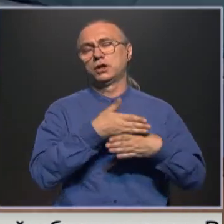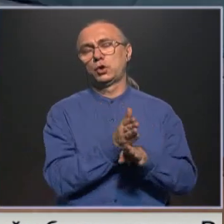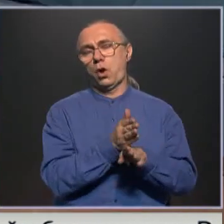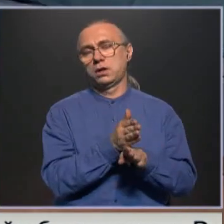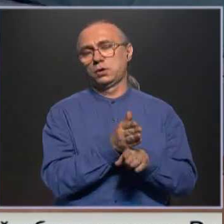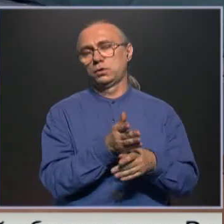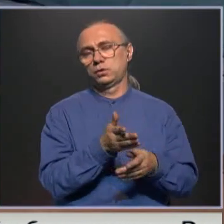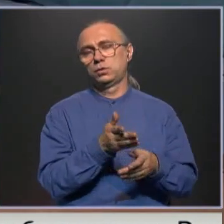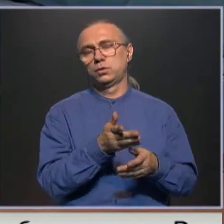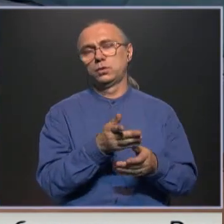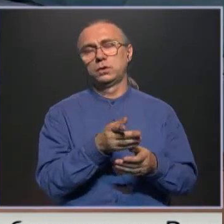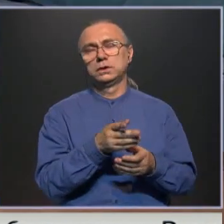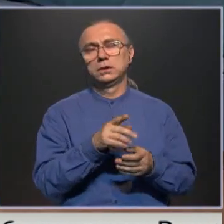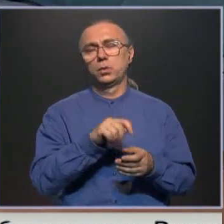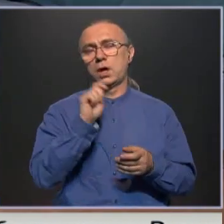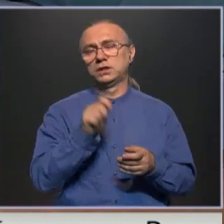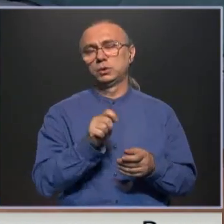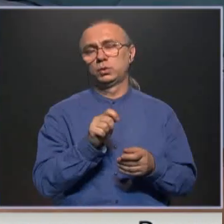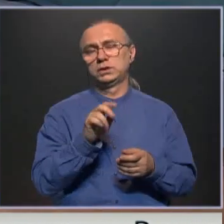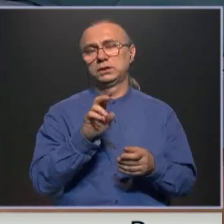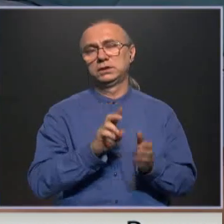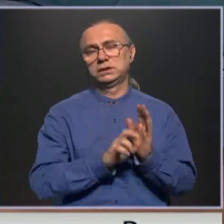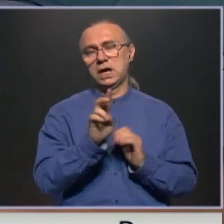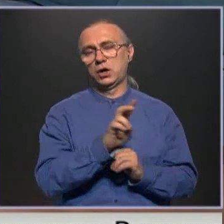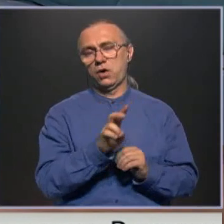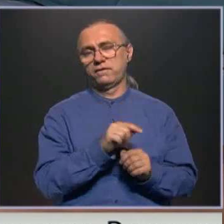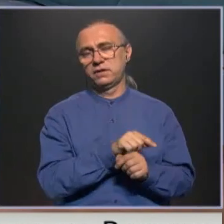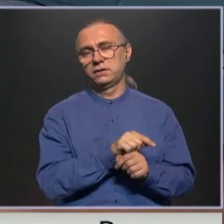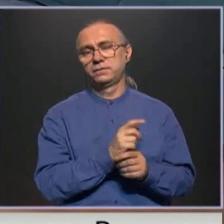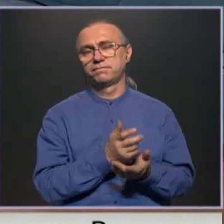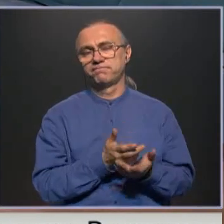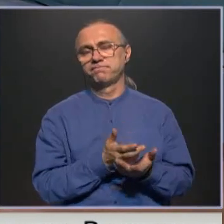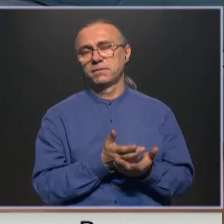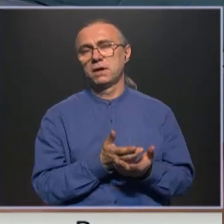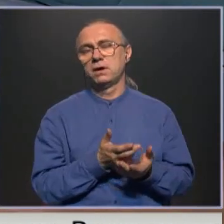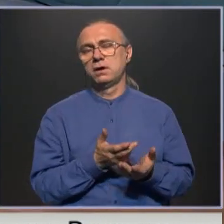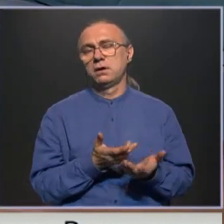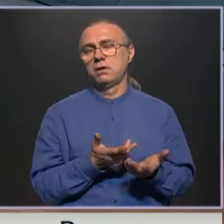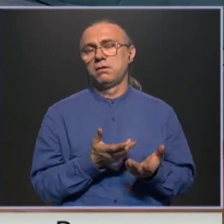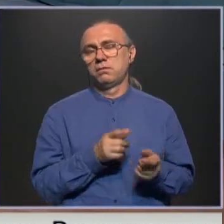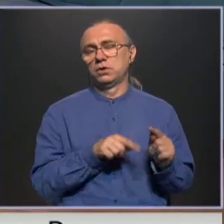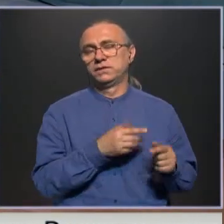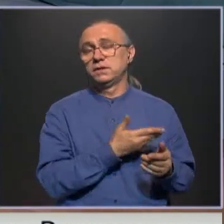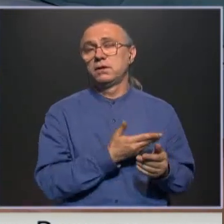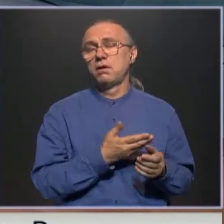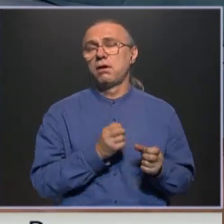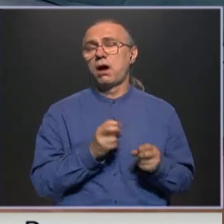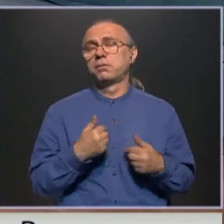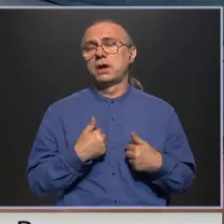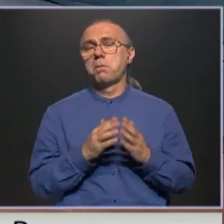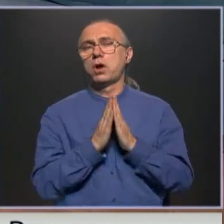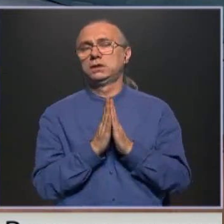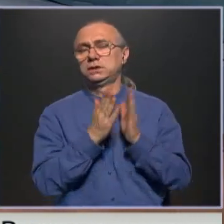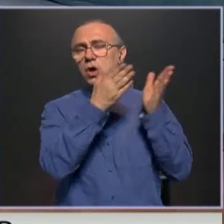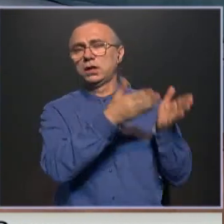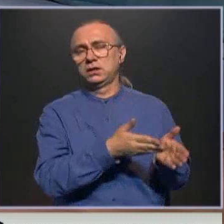церковь. И я хотела спросить, как мне можно о них молиться, и можно ли мне